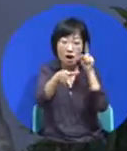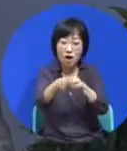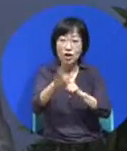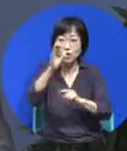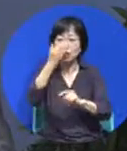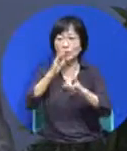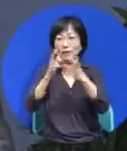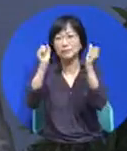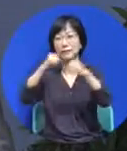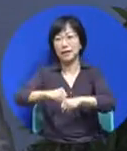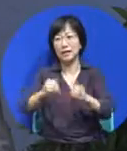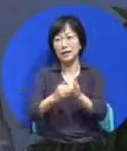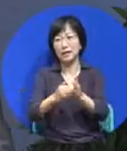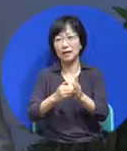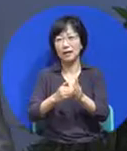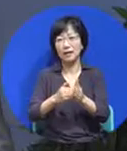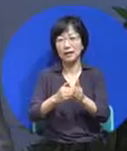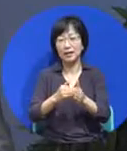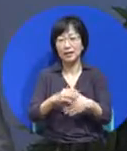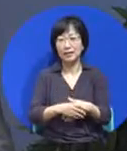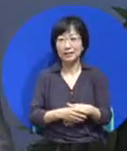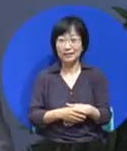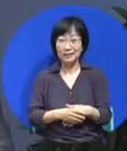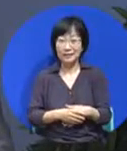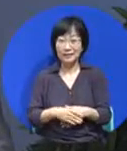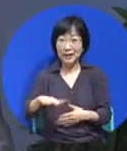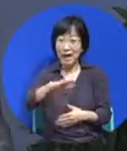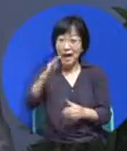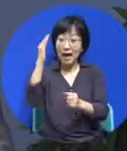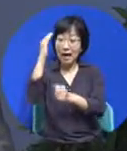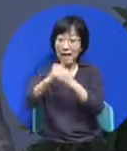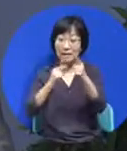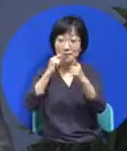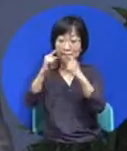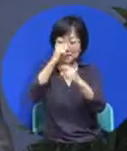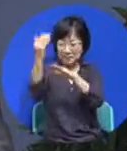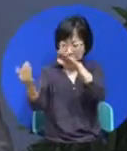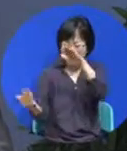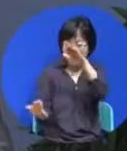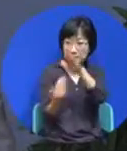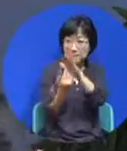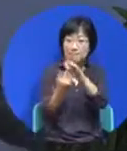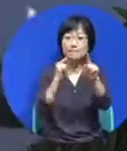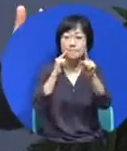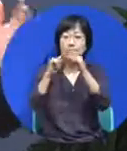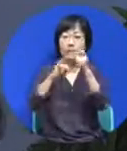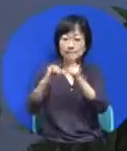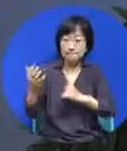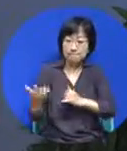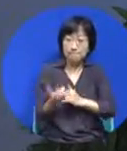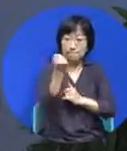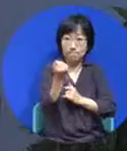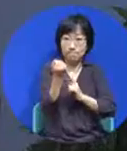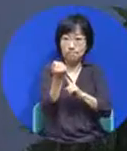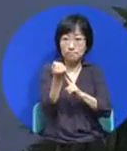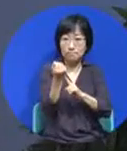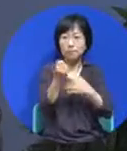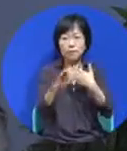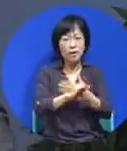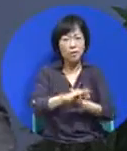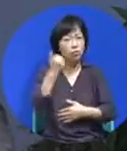early church. 여러분이 말씀에 성취되는 언약을 가지고 발견한다면 그 아무도 막을 수